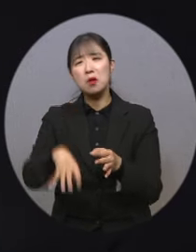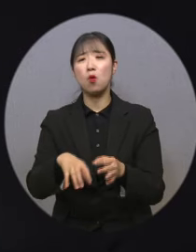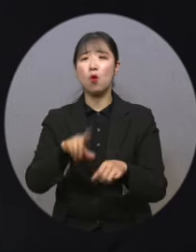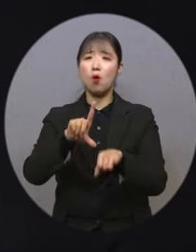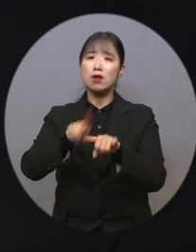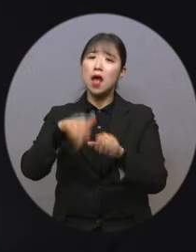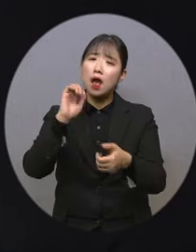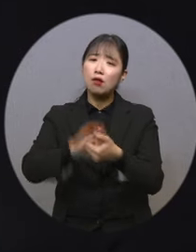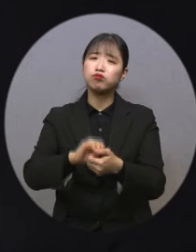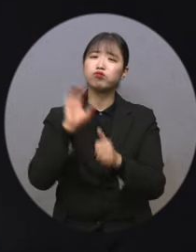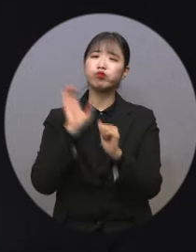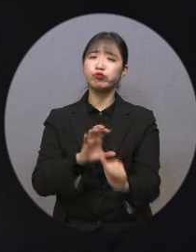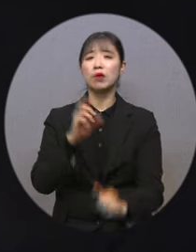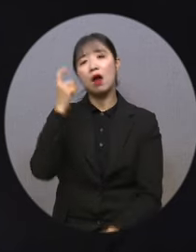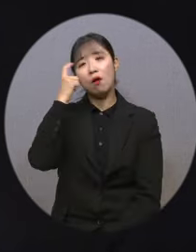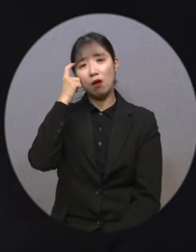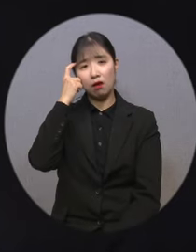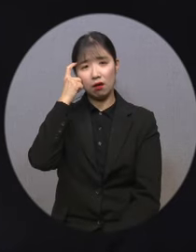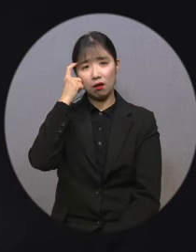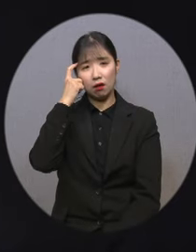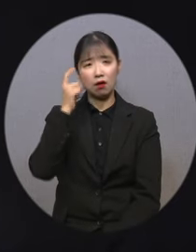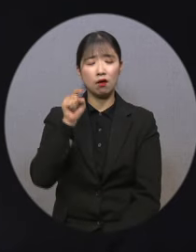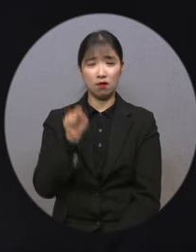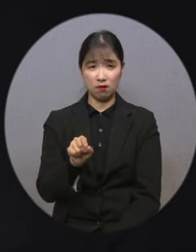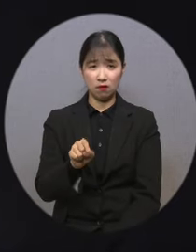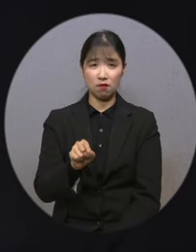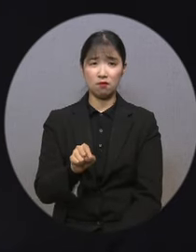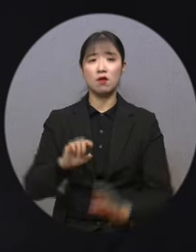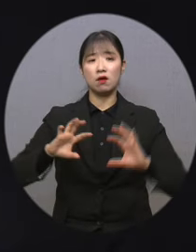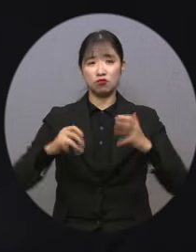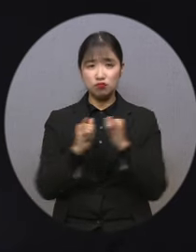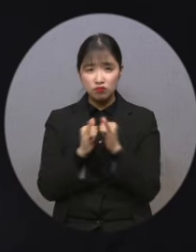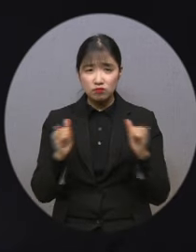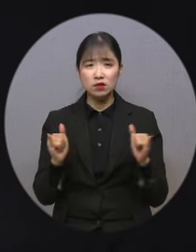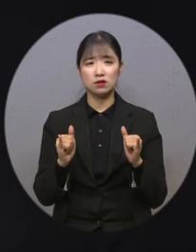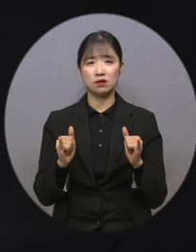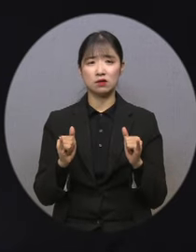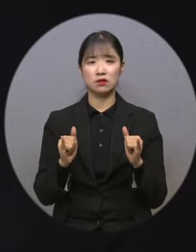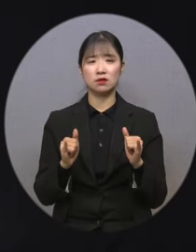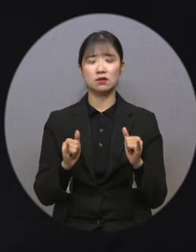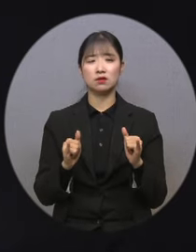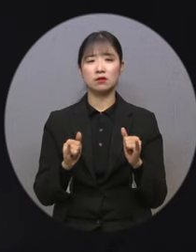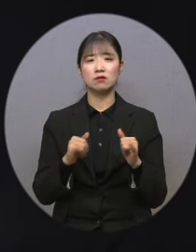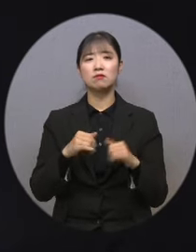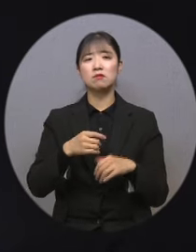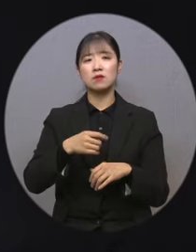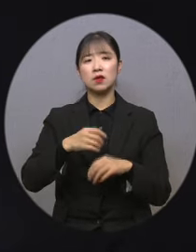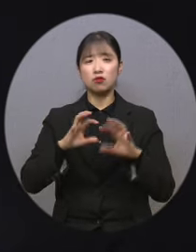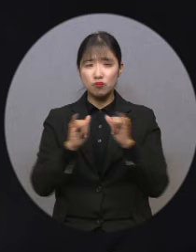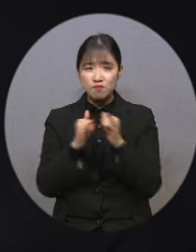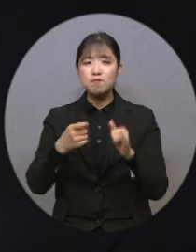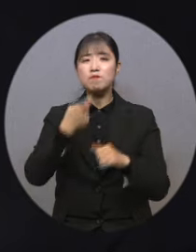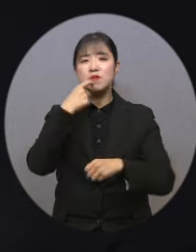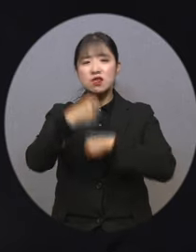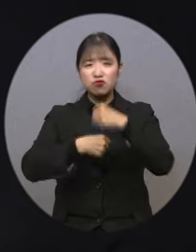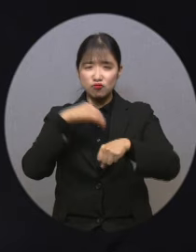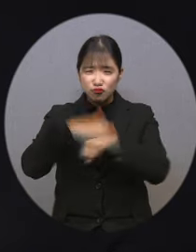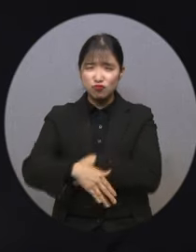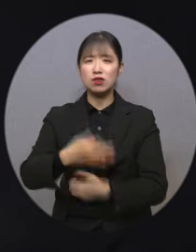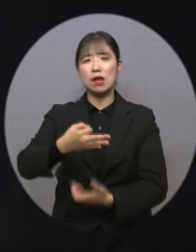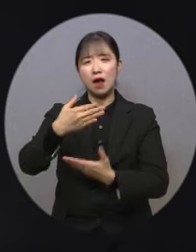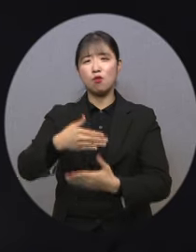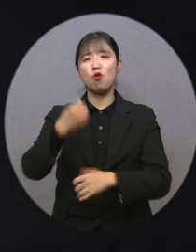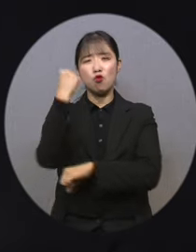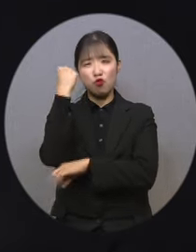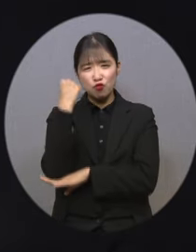듭니까 그러면 이것은 이 우리 국민의 정말 우리 국민의 민주주의 자본주의 의